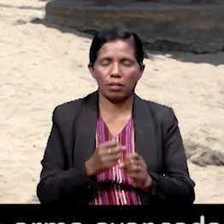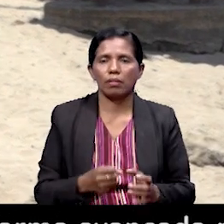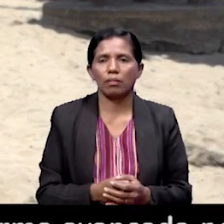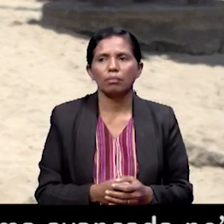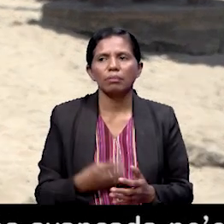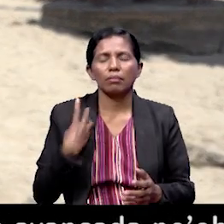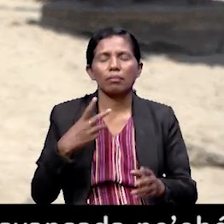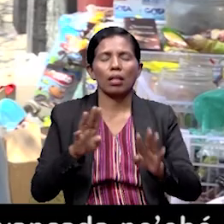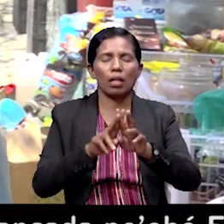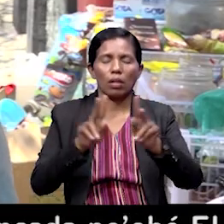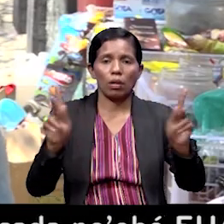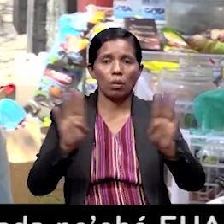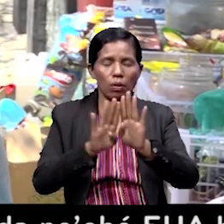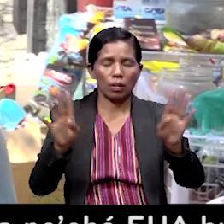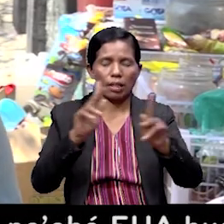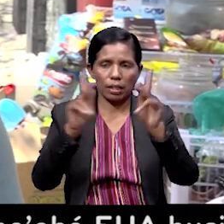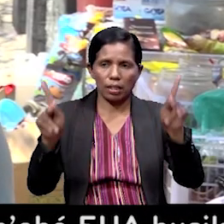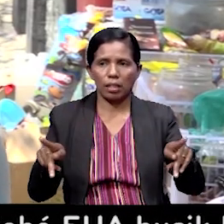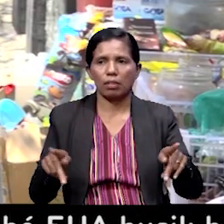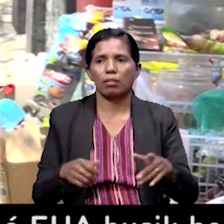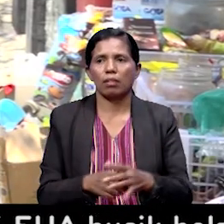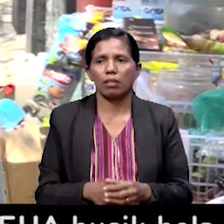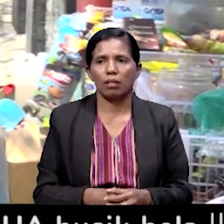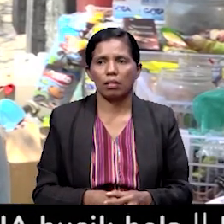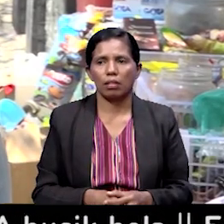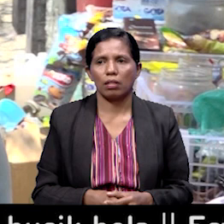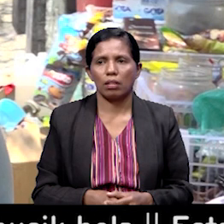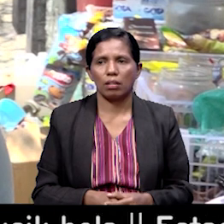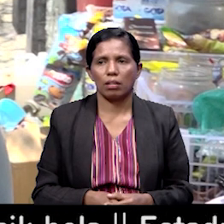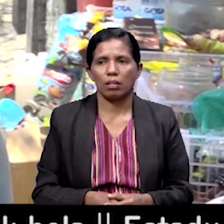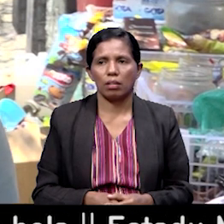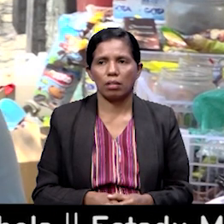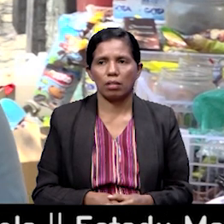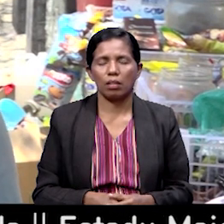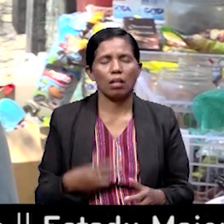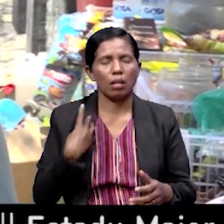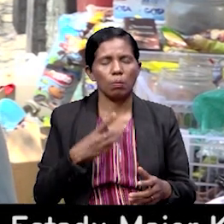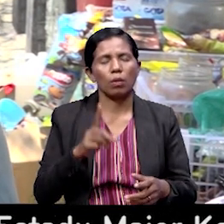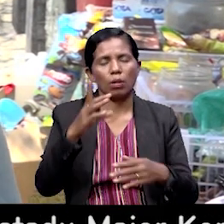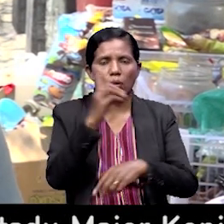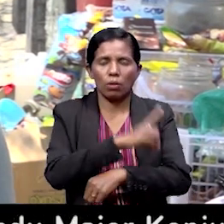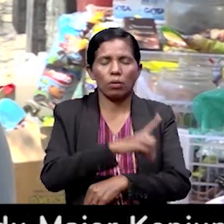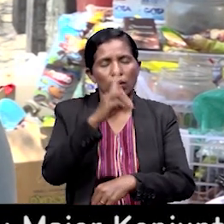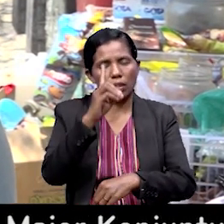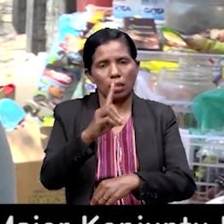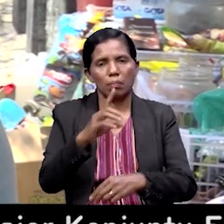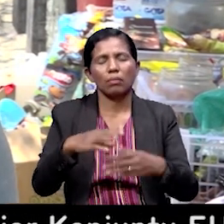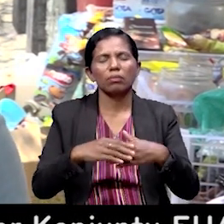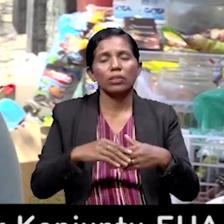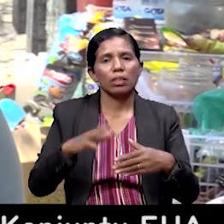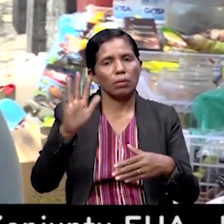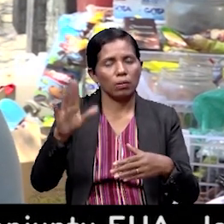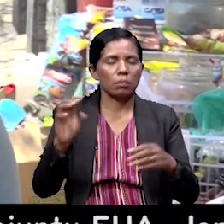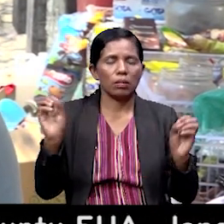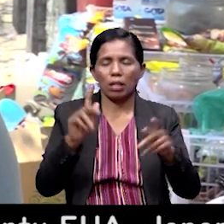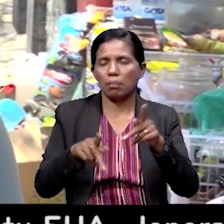loke kios ya ma mes be ansa pe masukan la lorong ida $5 mos lato anta sasane ami sempre lori la ma be ne ema